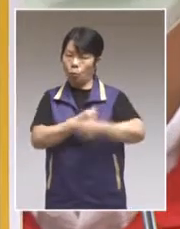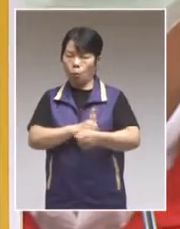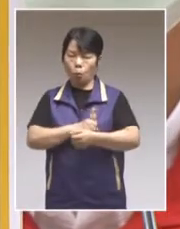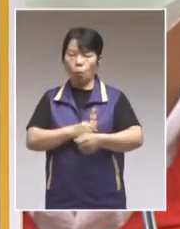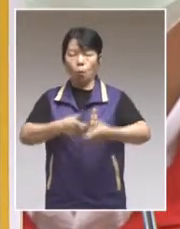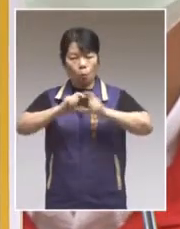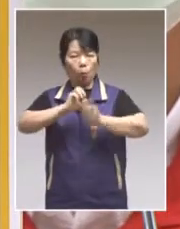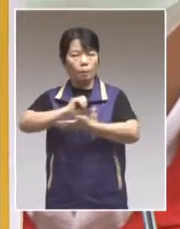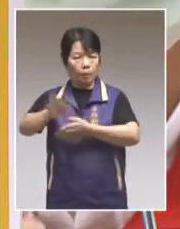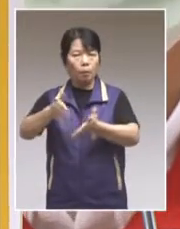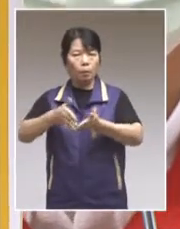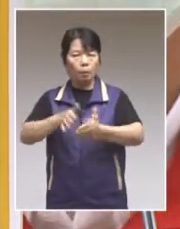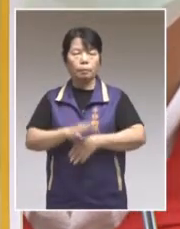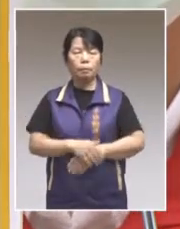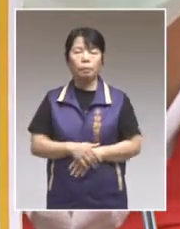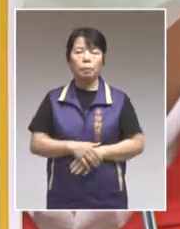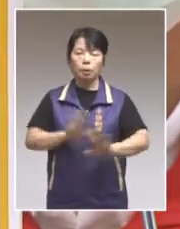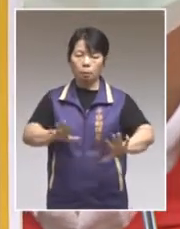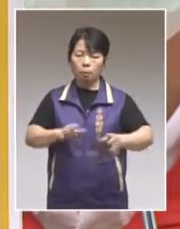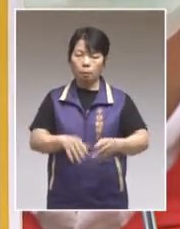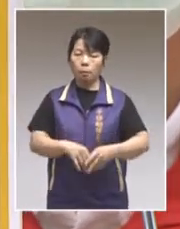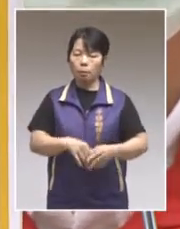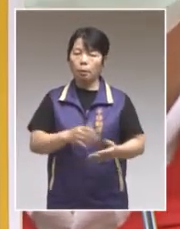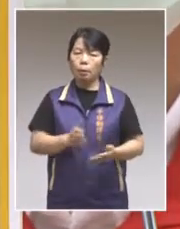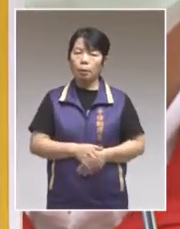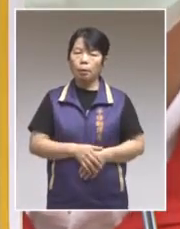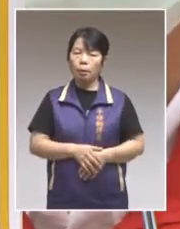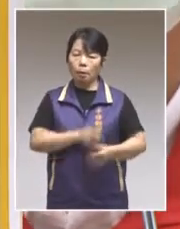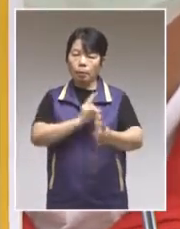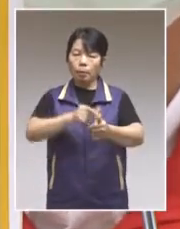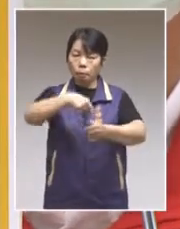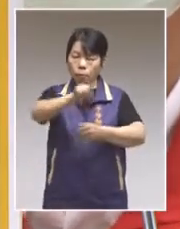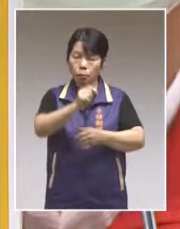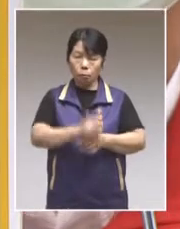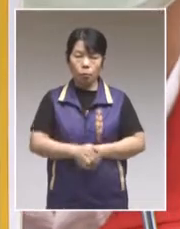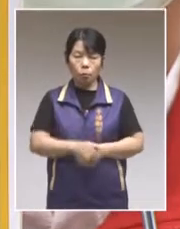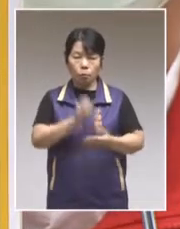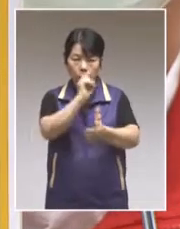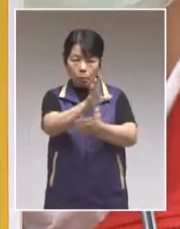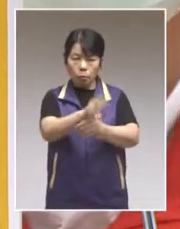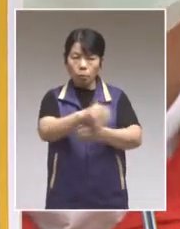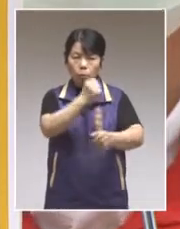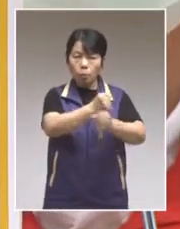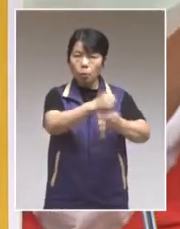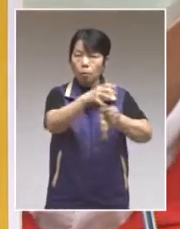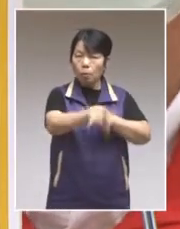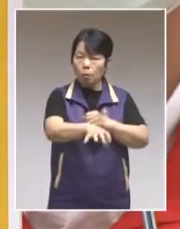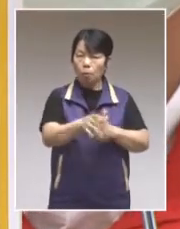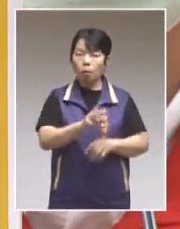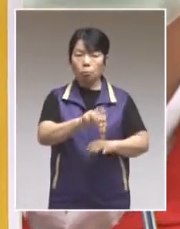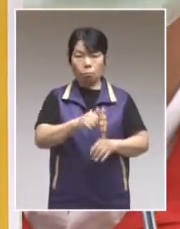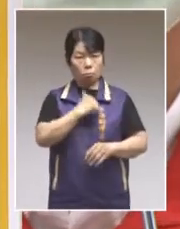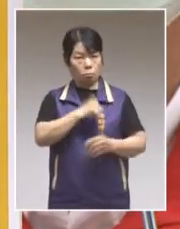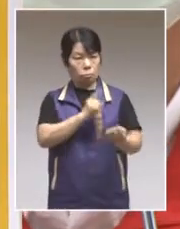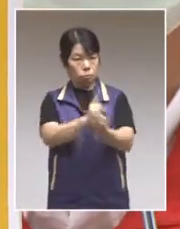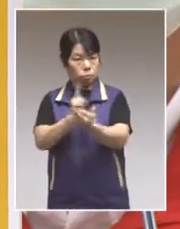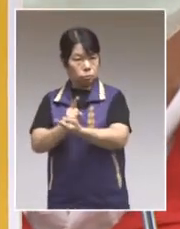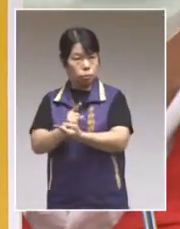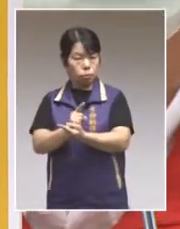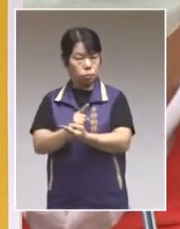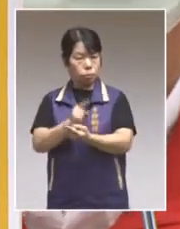会请你通知职场跟你密切接触的人，因为其实实务上在运作已经有很